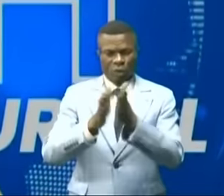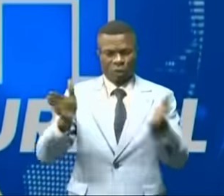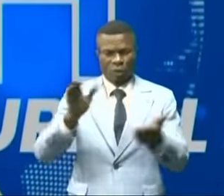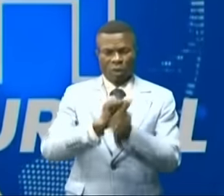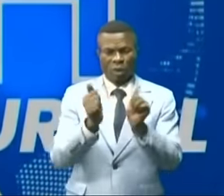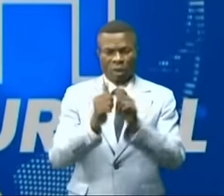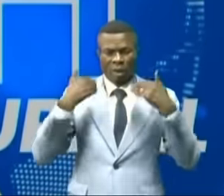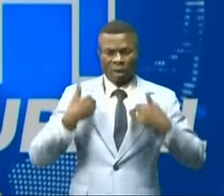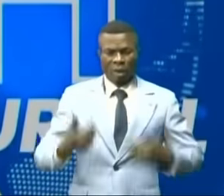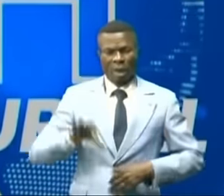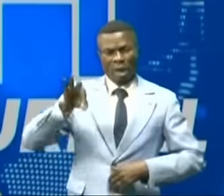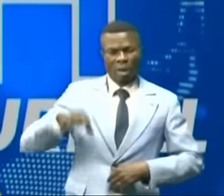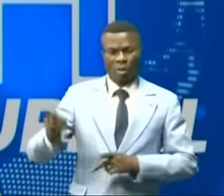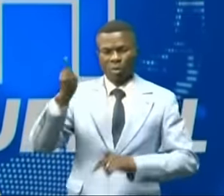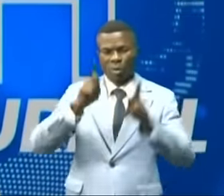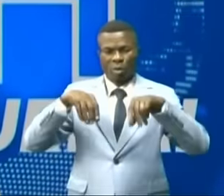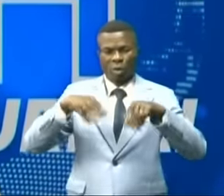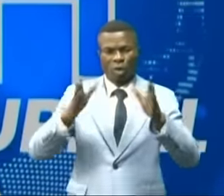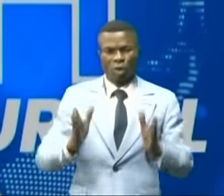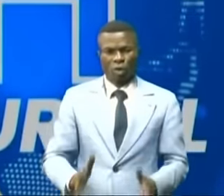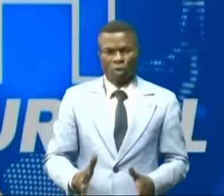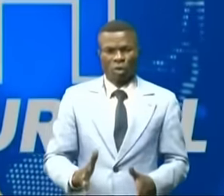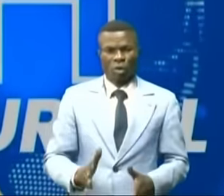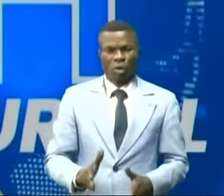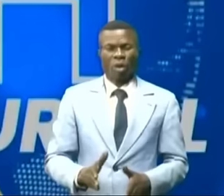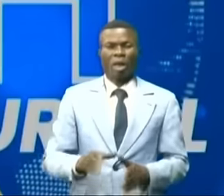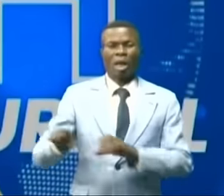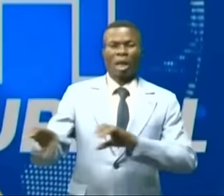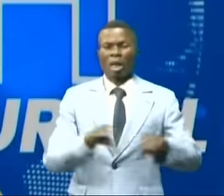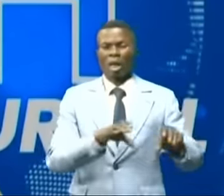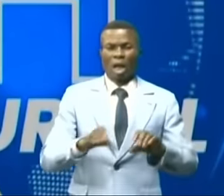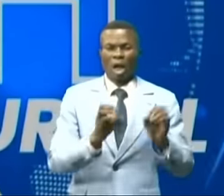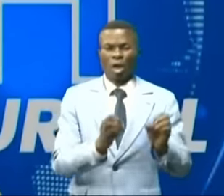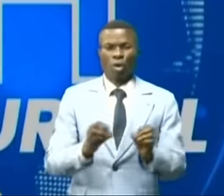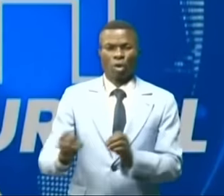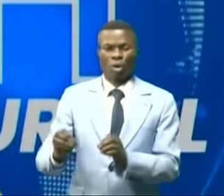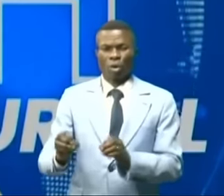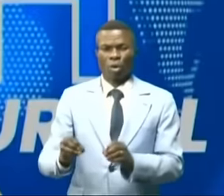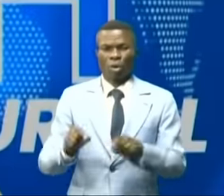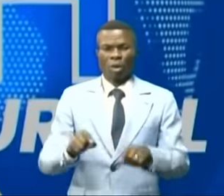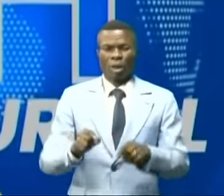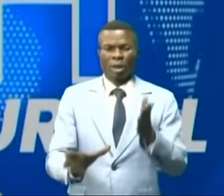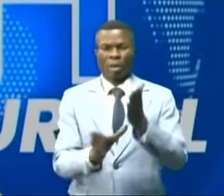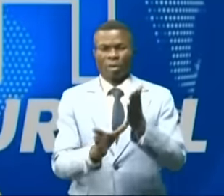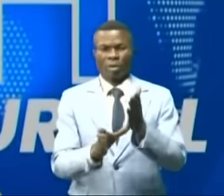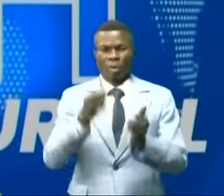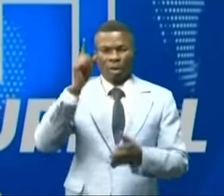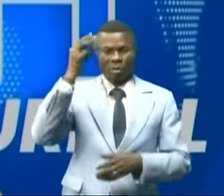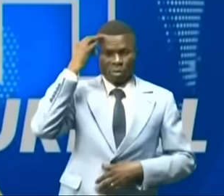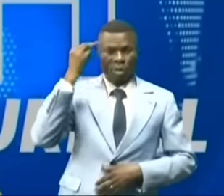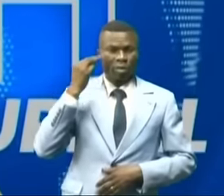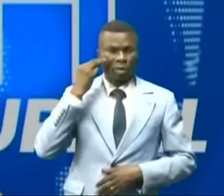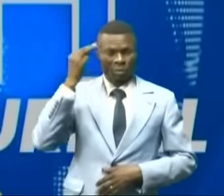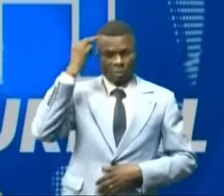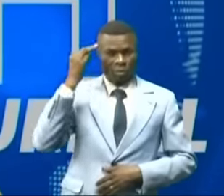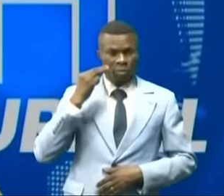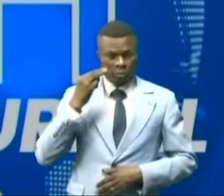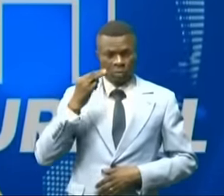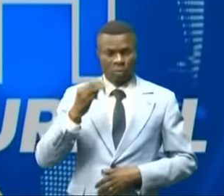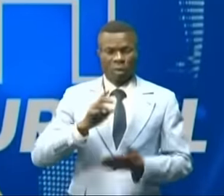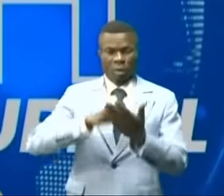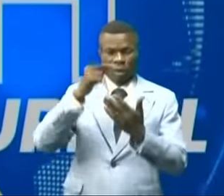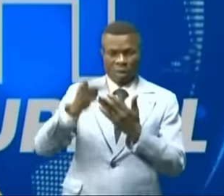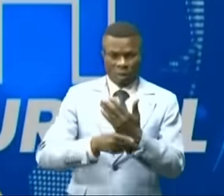la santé et le bien-être de la population. La cérémonie a été présidée par le vice-premier ministre, ministre du